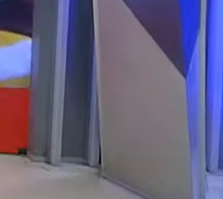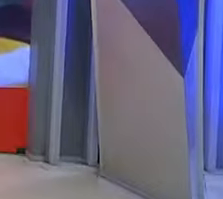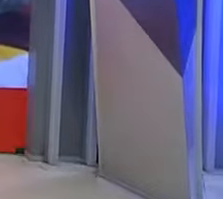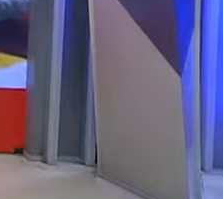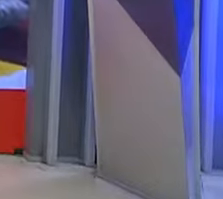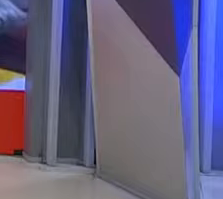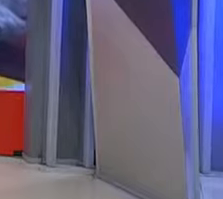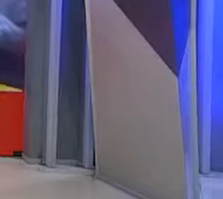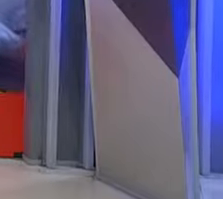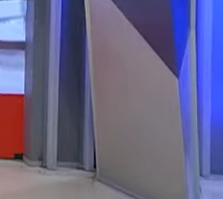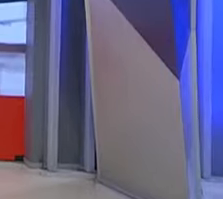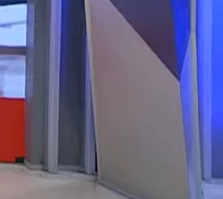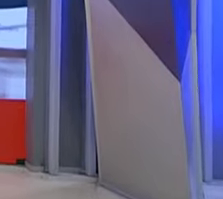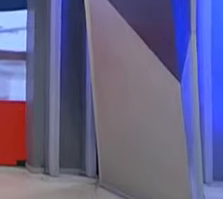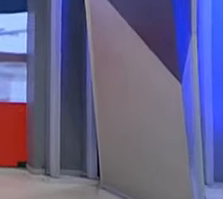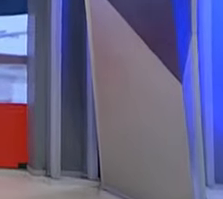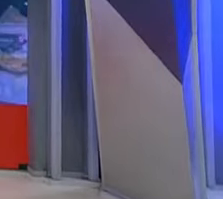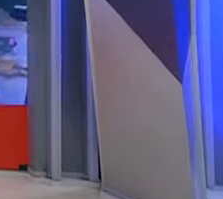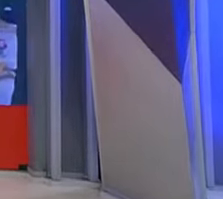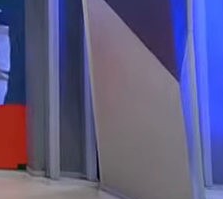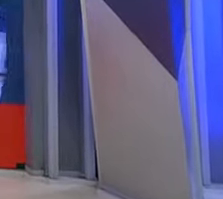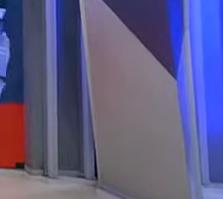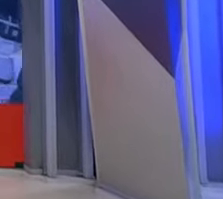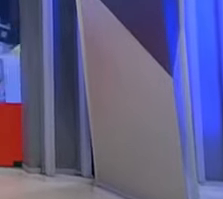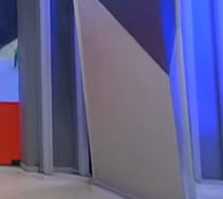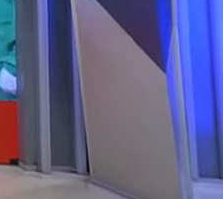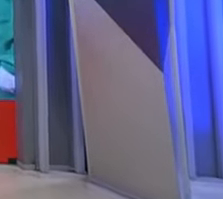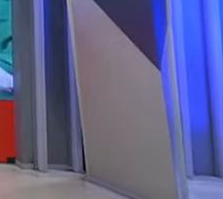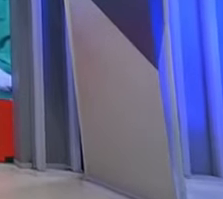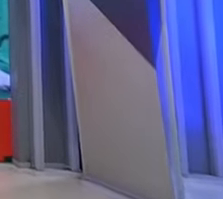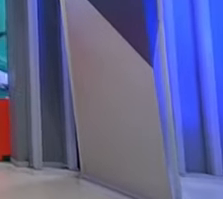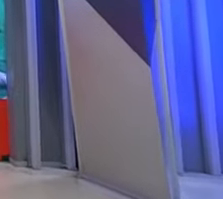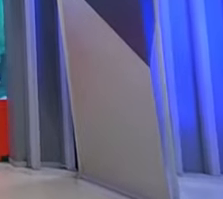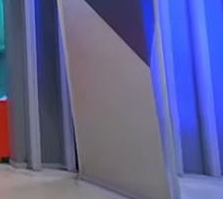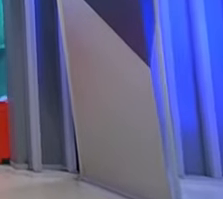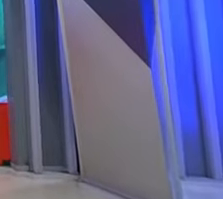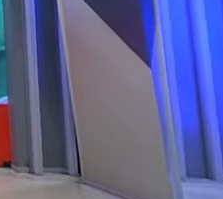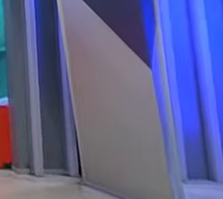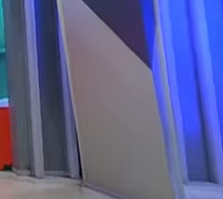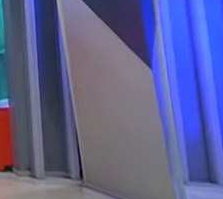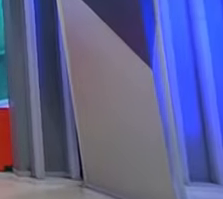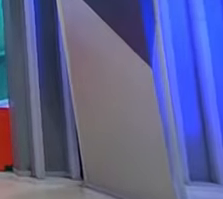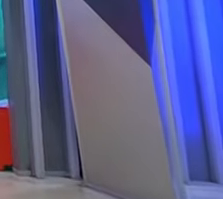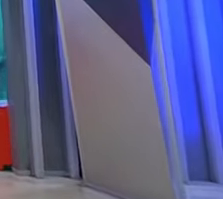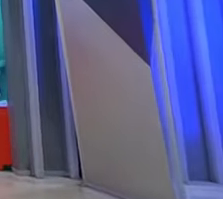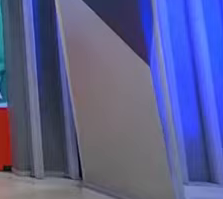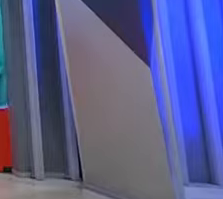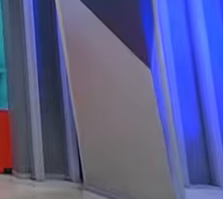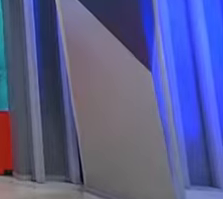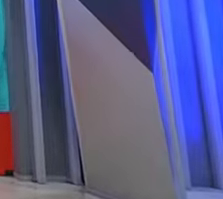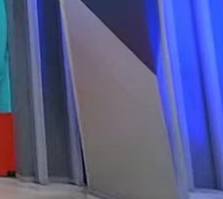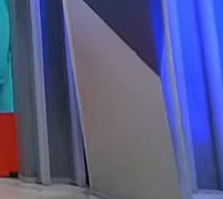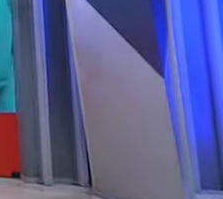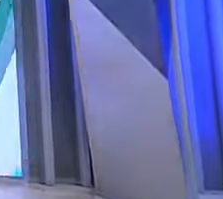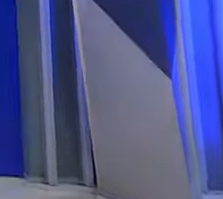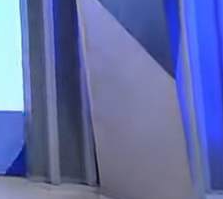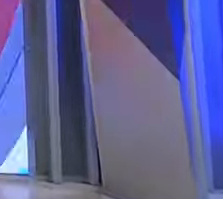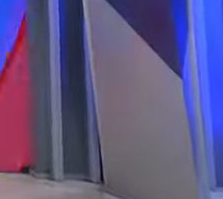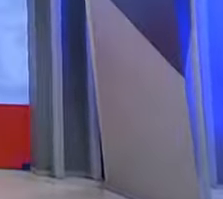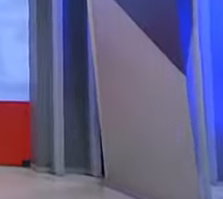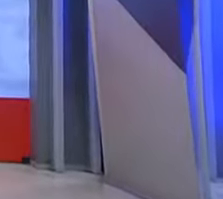At susunod, halos 20 bilyong pisong halaga ng droga sinira ng PDEA.